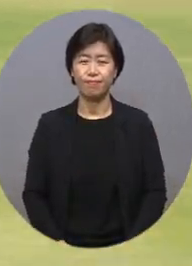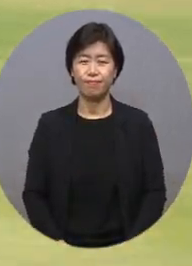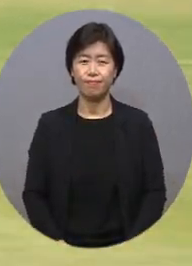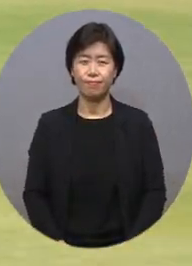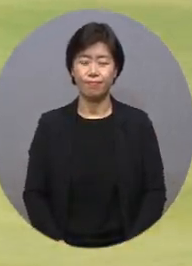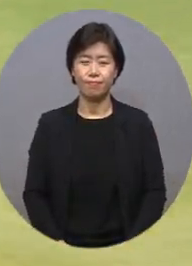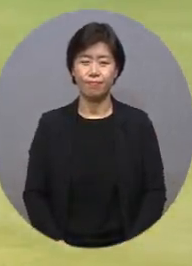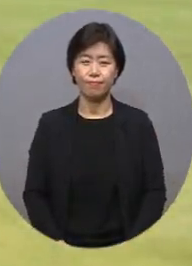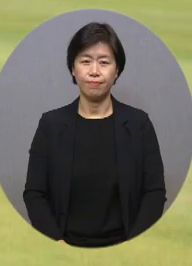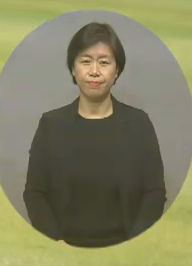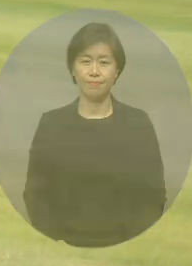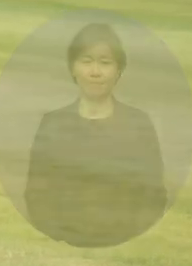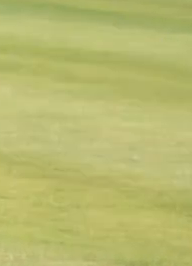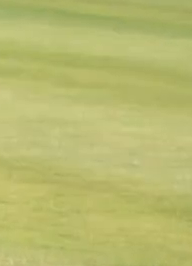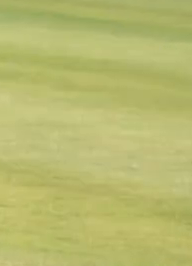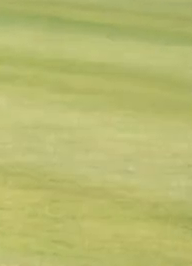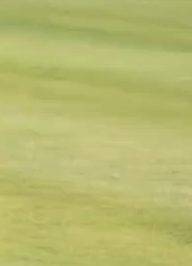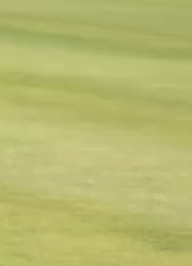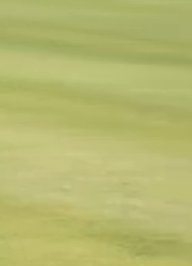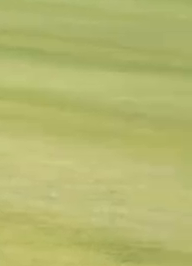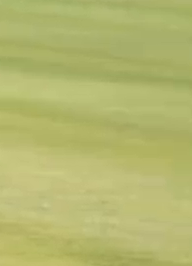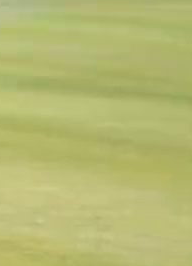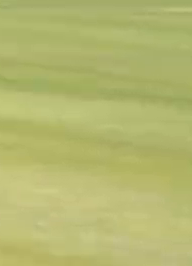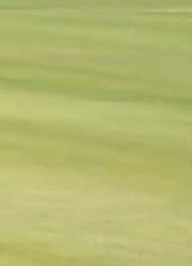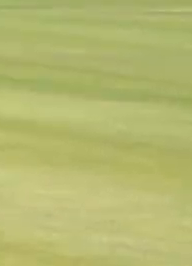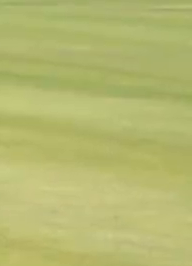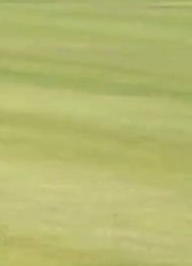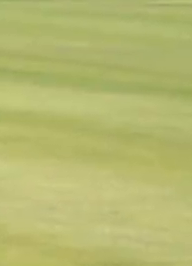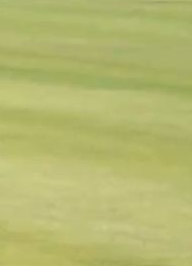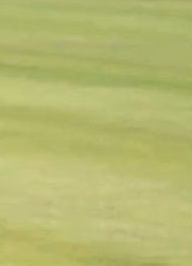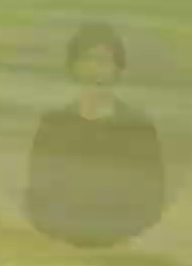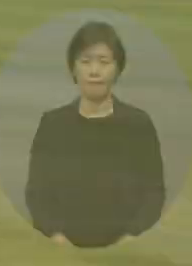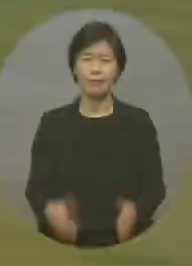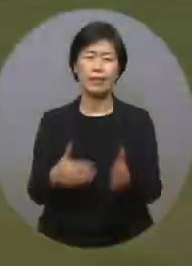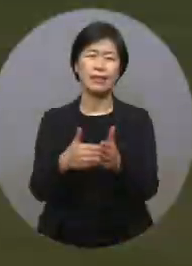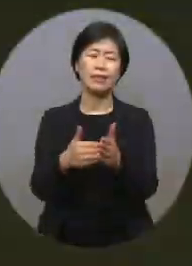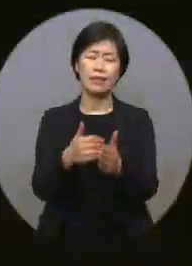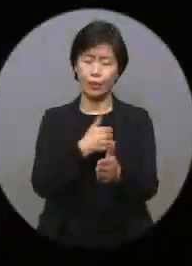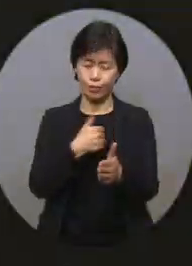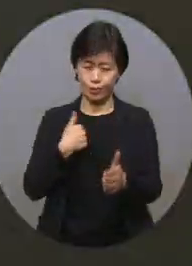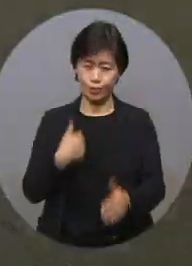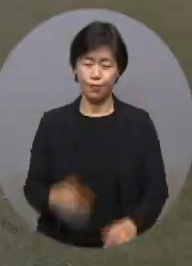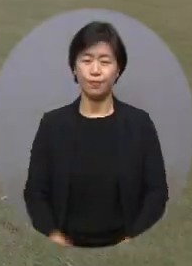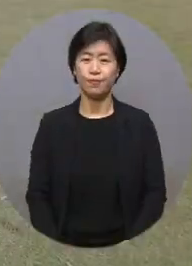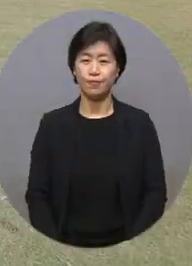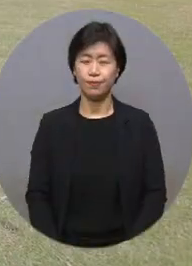100만 스물 둘, 100만 스물 셋, 100만 스물 넷. 됐어요, 됐어요. 됐어.